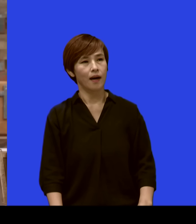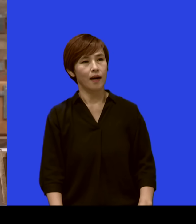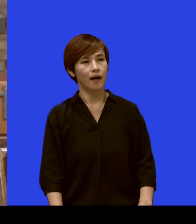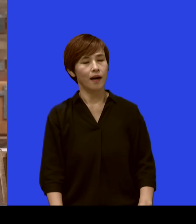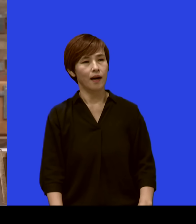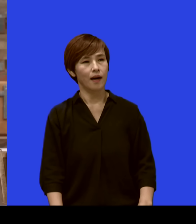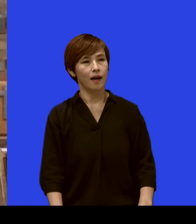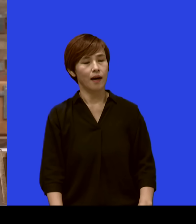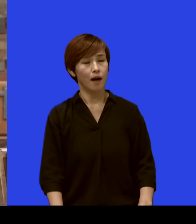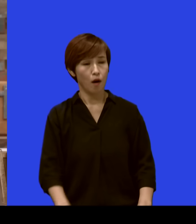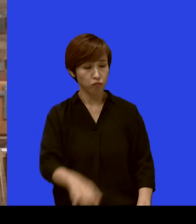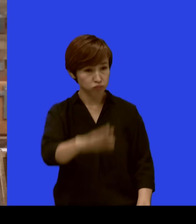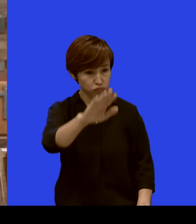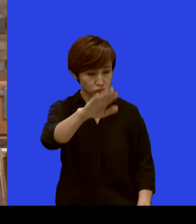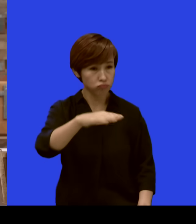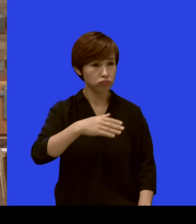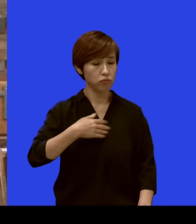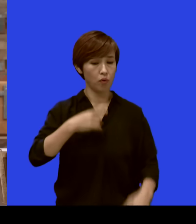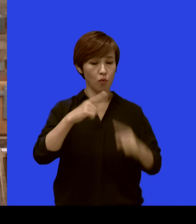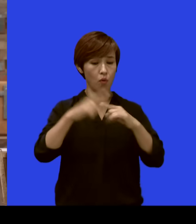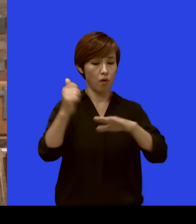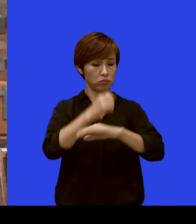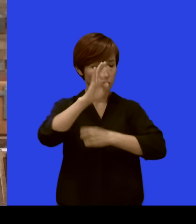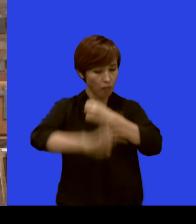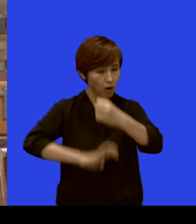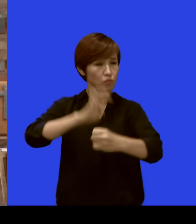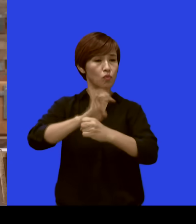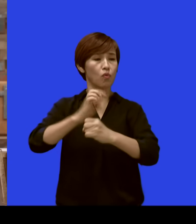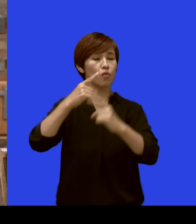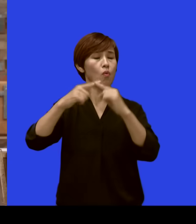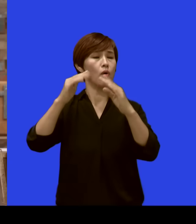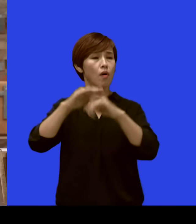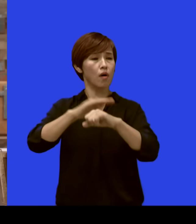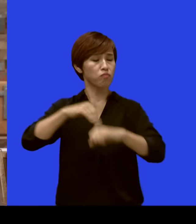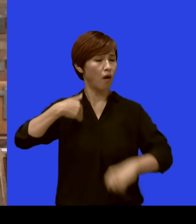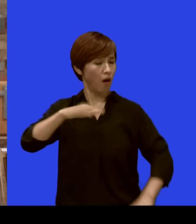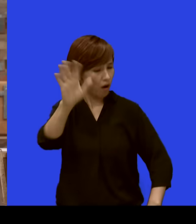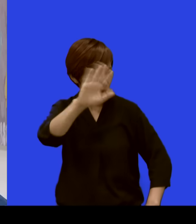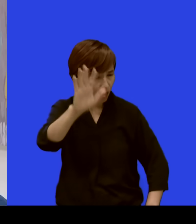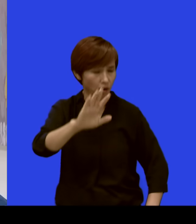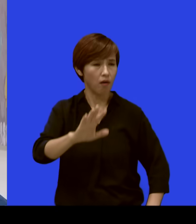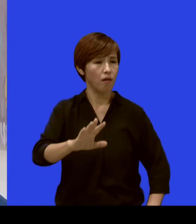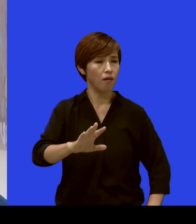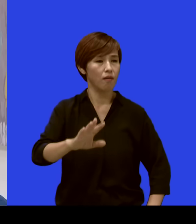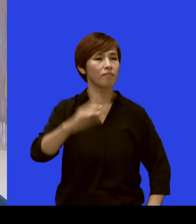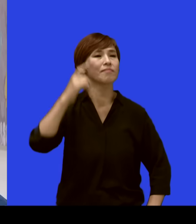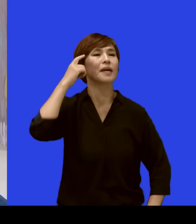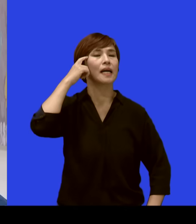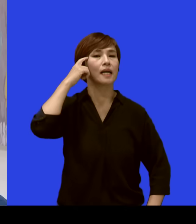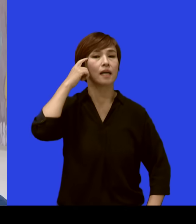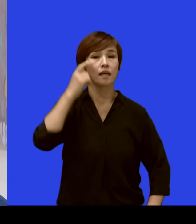있는데. 제가 내가 교회를 40년 다녔는데 내가 왜 교회를 모를까? 이 생각을 제가 했었고 제가 그때 대전에 있는 이제